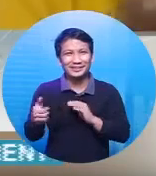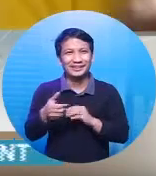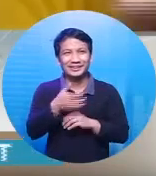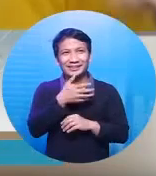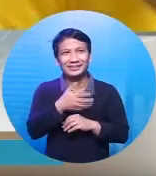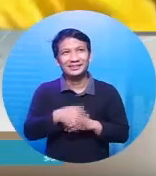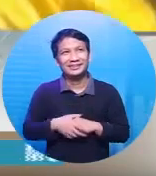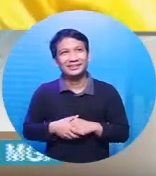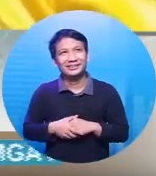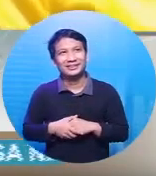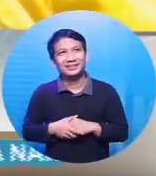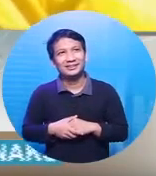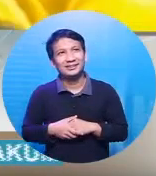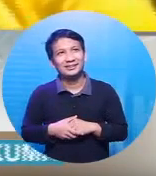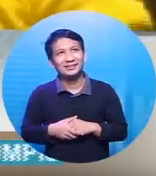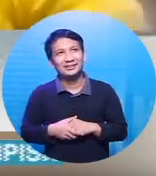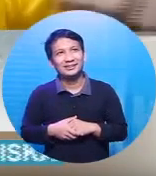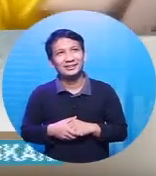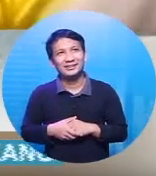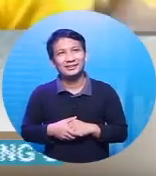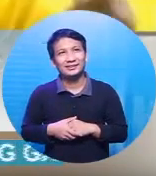Garrett. Okay.